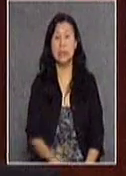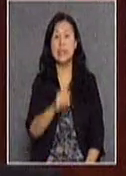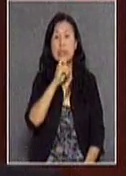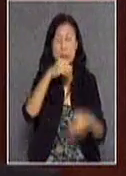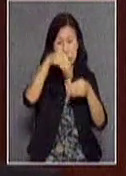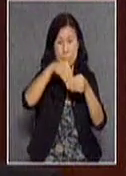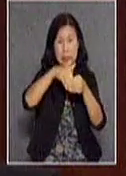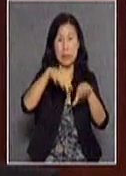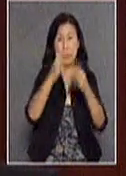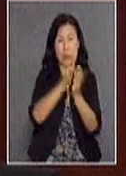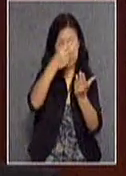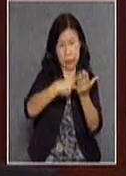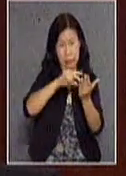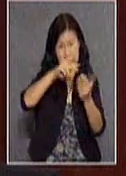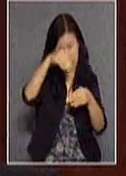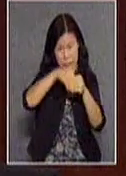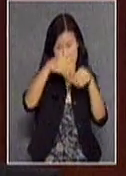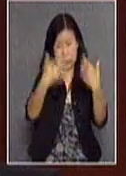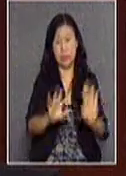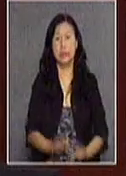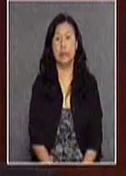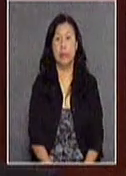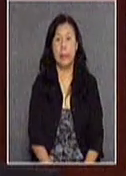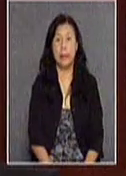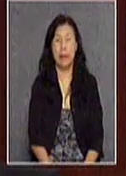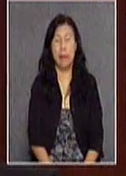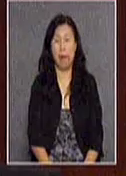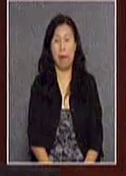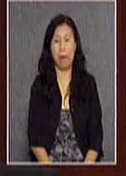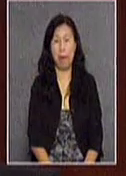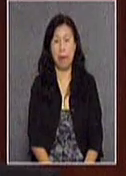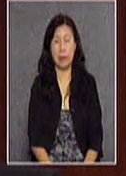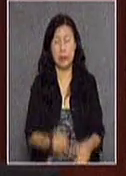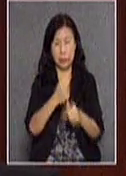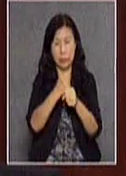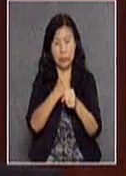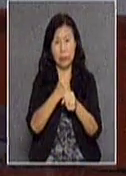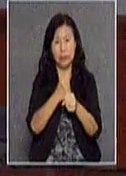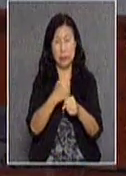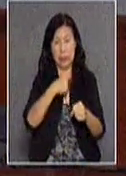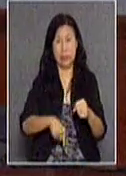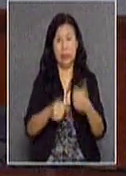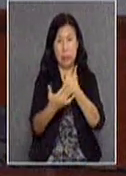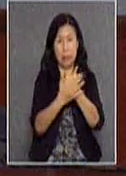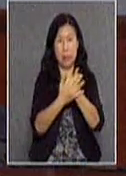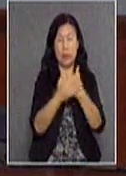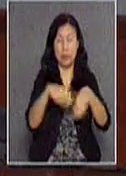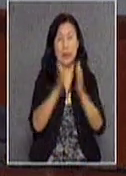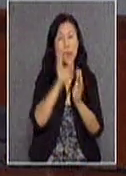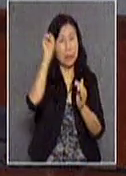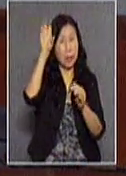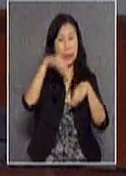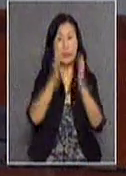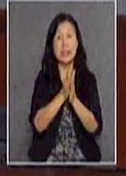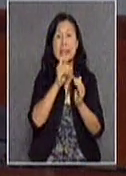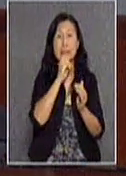正案做了決定。所以呢，馬逢國議員幫我們指出來是及時的，有一些兩